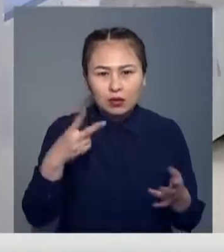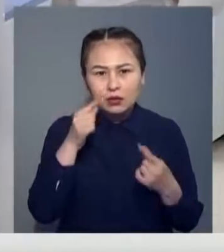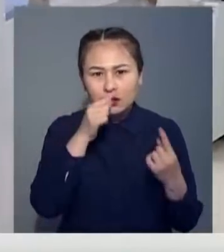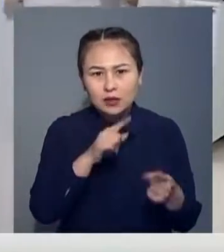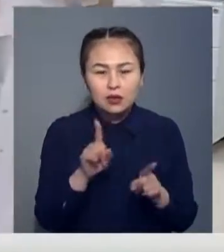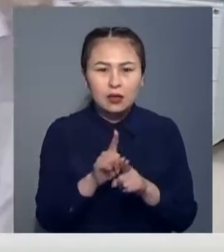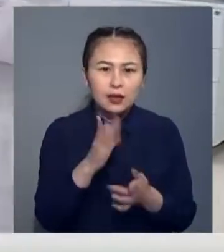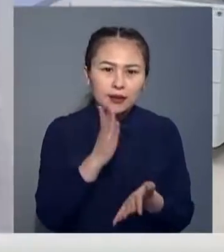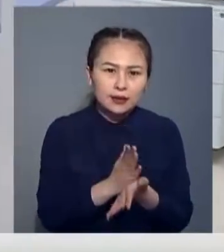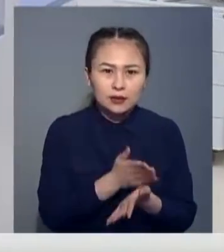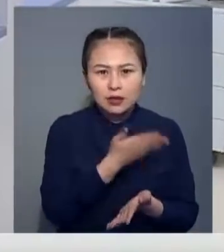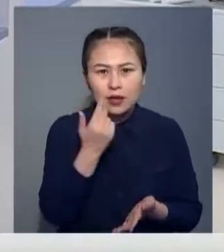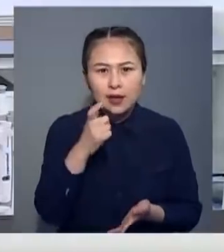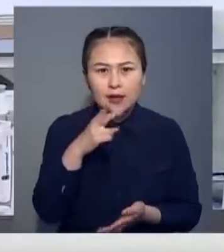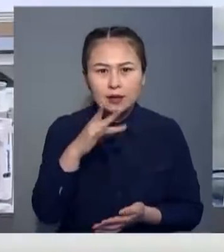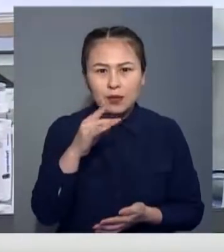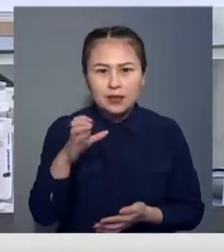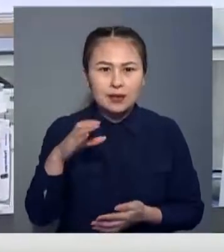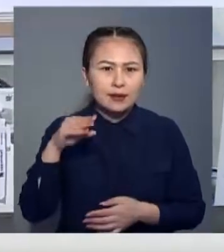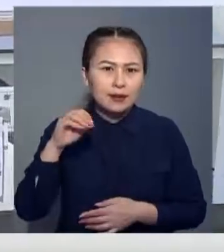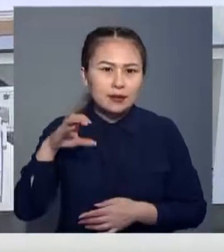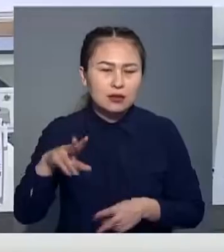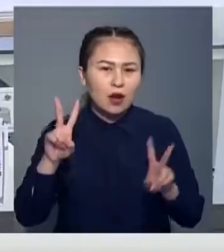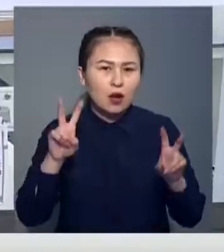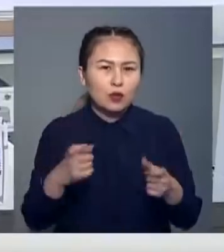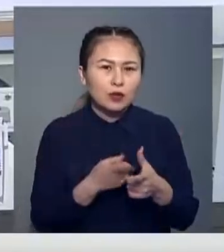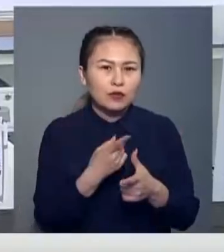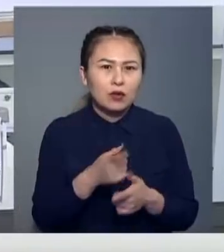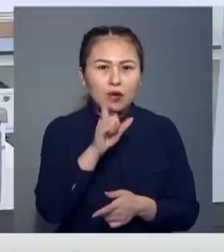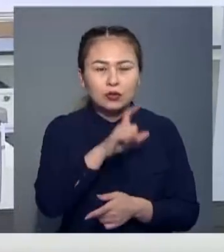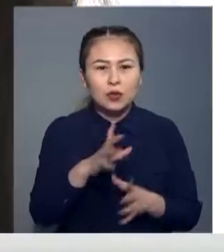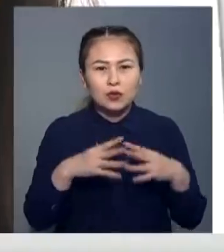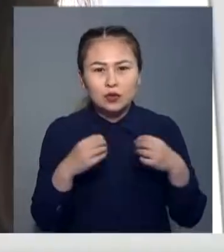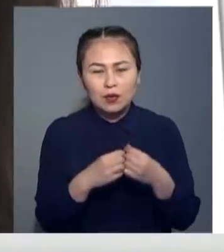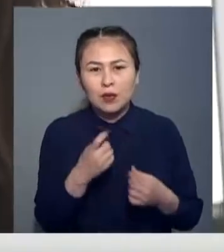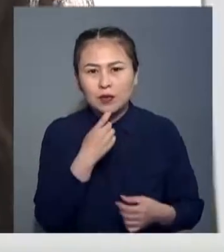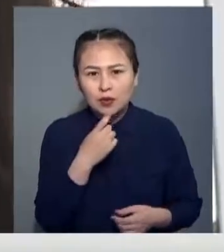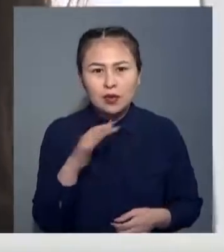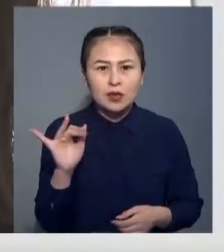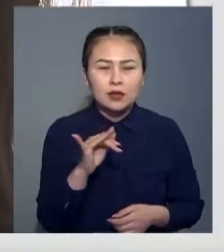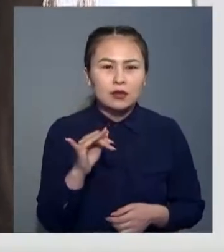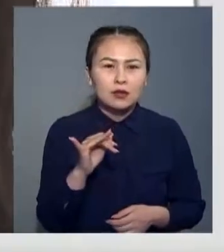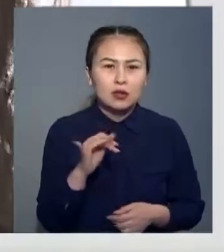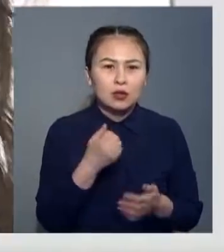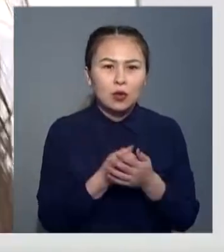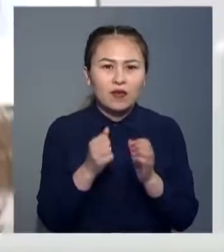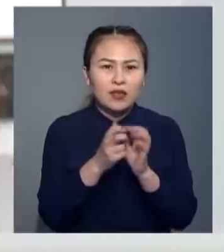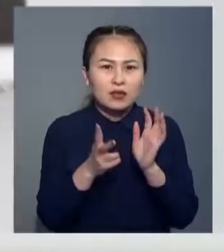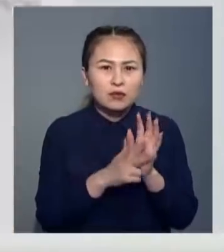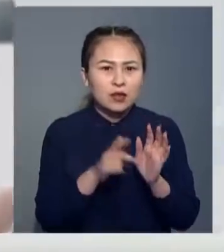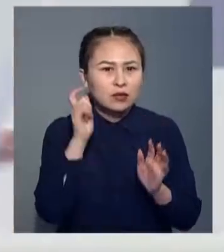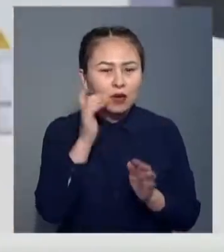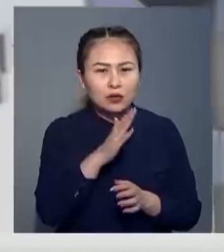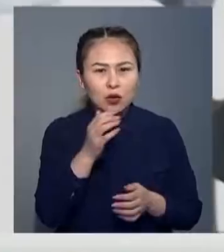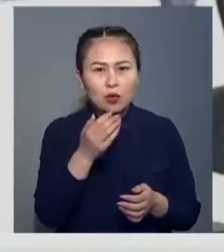құрамындағы қарсы денелерді анықтайды. Экспресс-тест негізінен әлеуметтік аз қамтылған отбасының мүшелері егде жастағы адамдармен